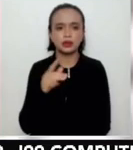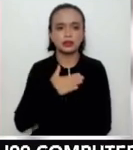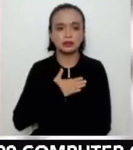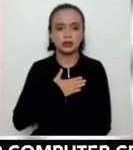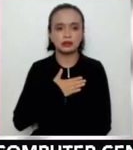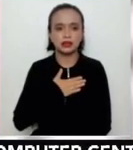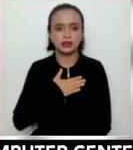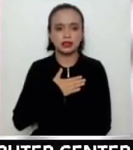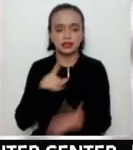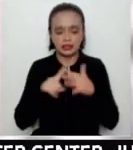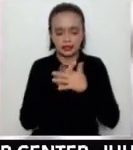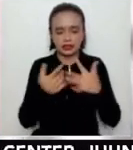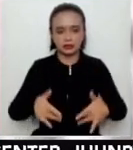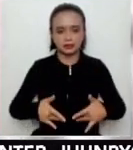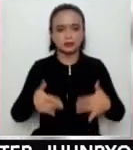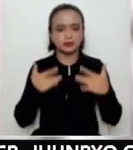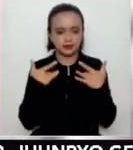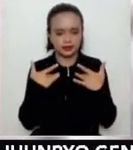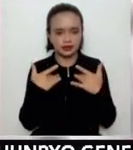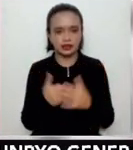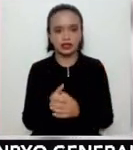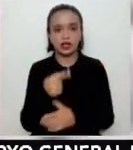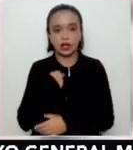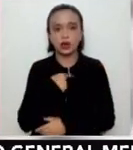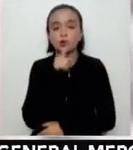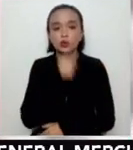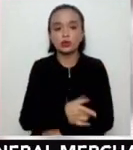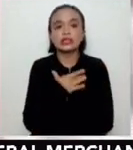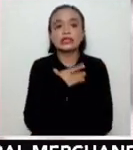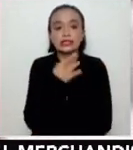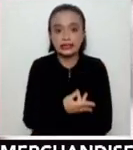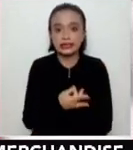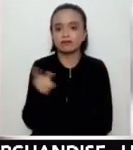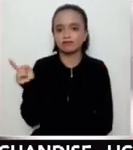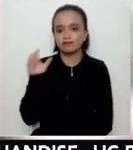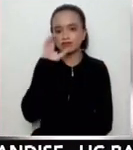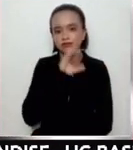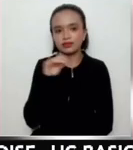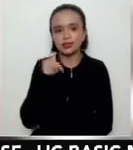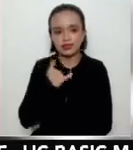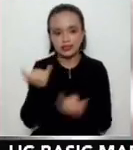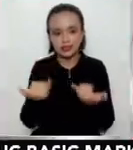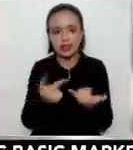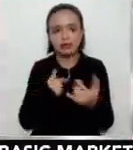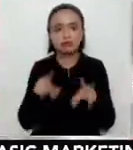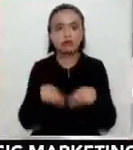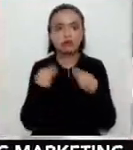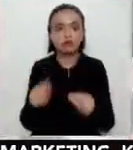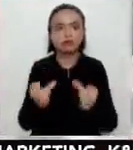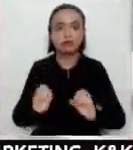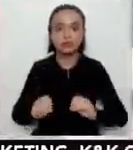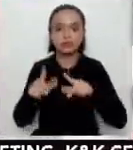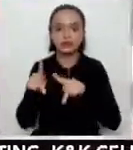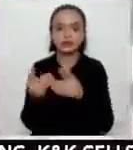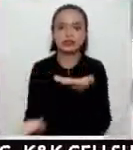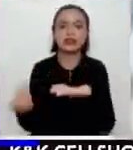isang bagay na I've always loved to do and now I am given the opportunity to do it again.